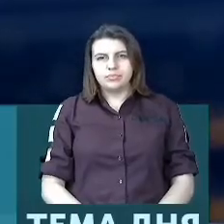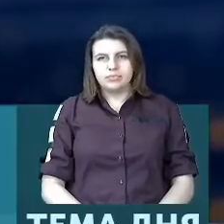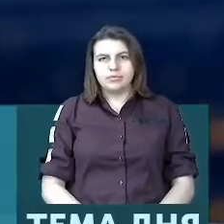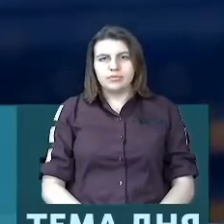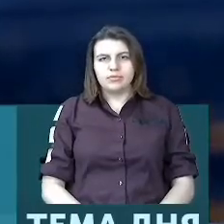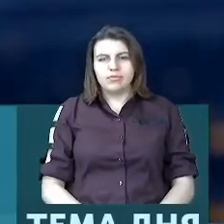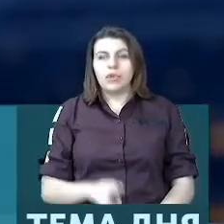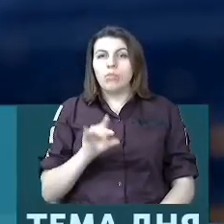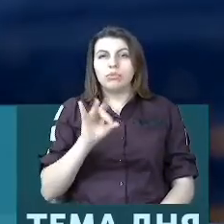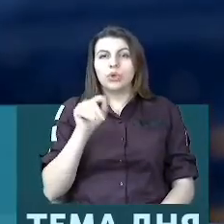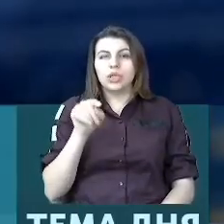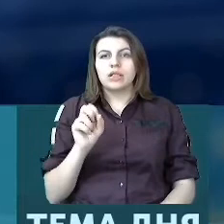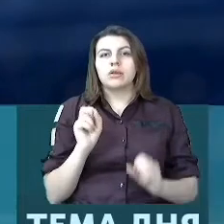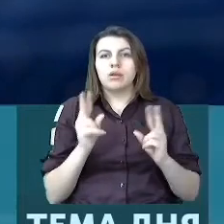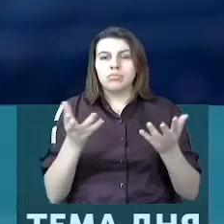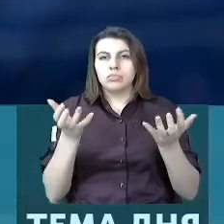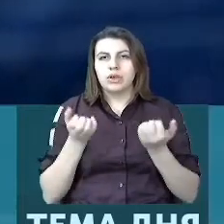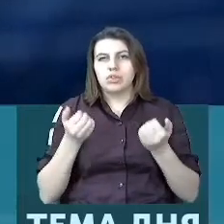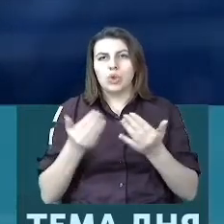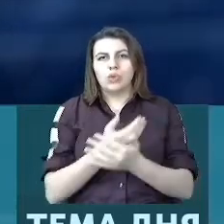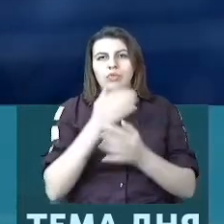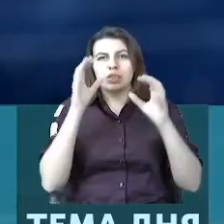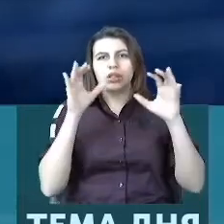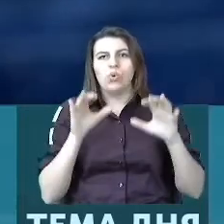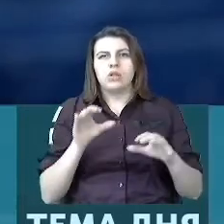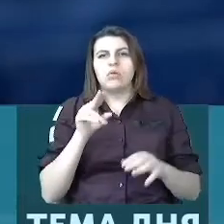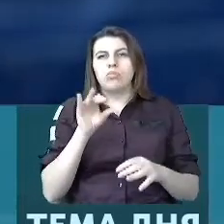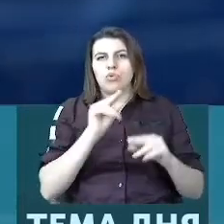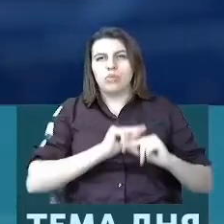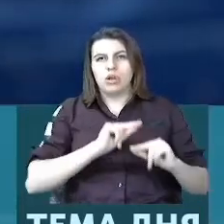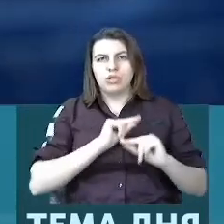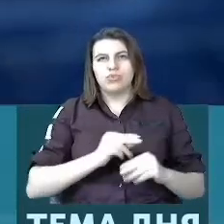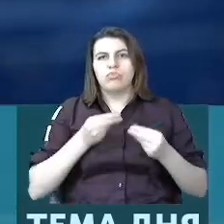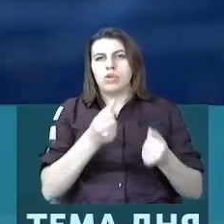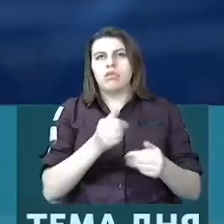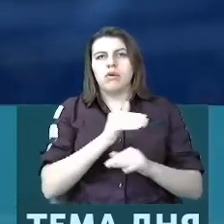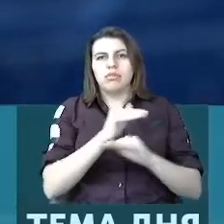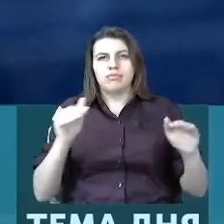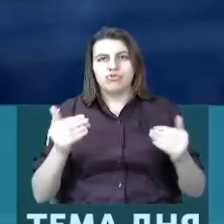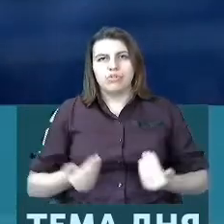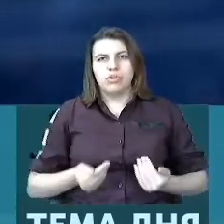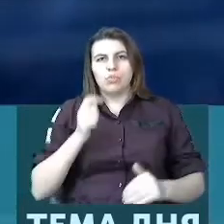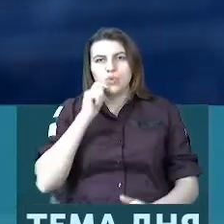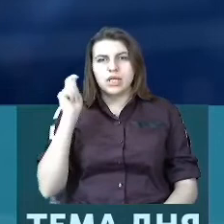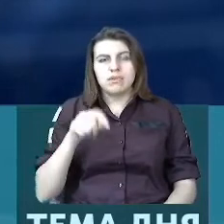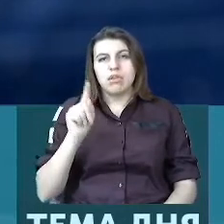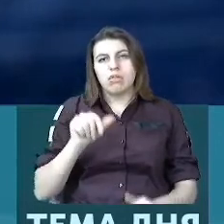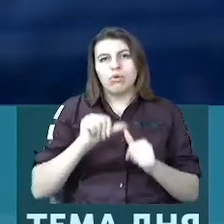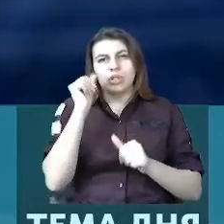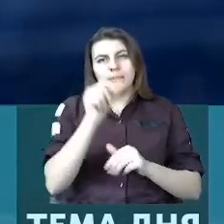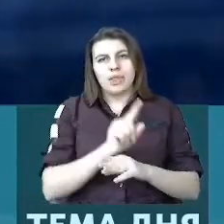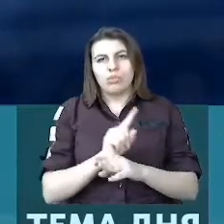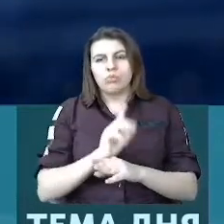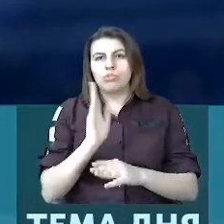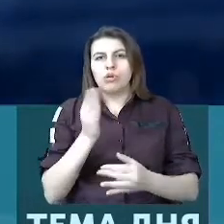Про те, як прийняття нового закону про працю вплине на рівень життя українців, а також окремі норми, будемо обговорювати з